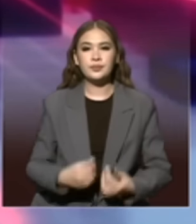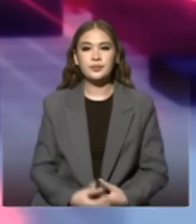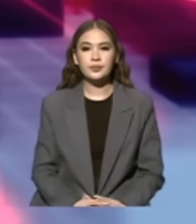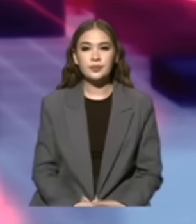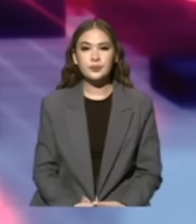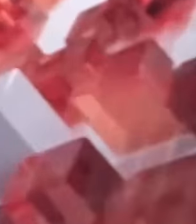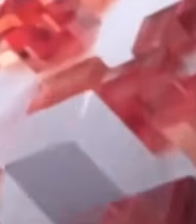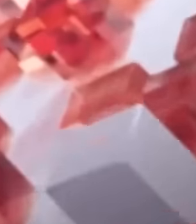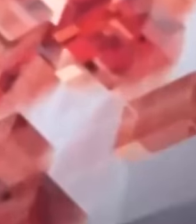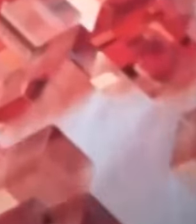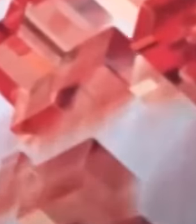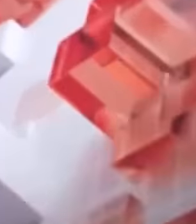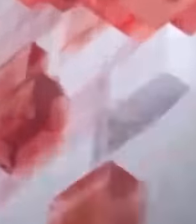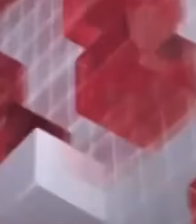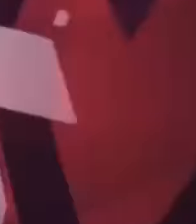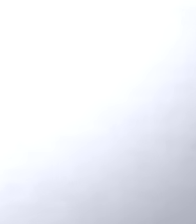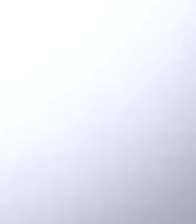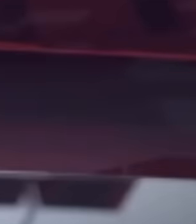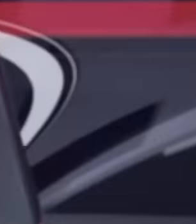алейкум.